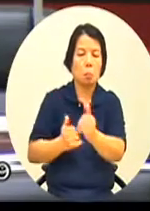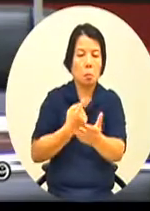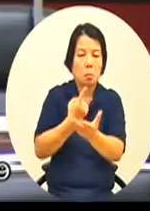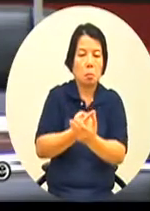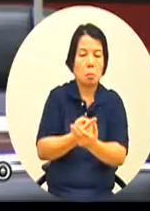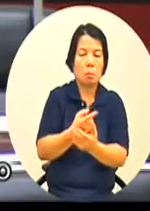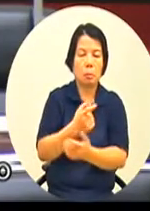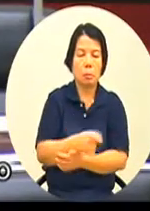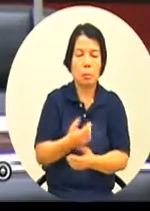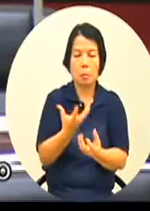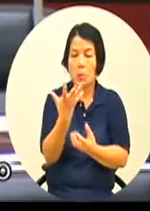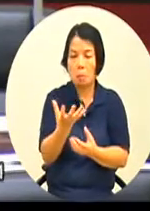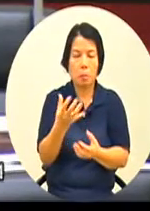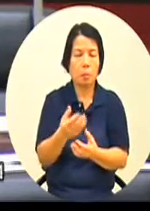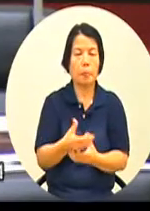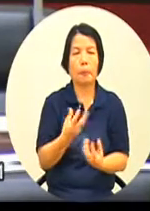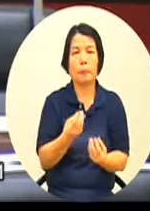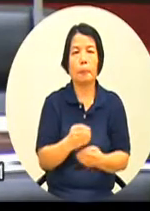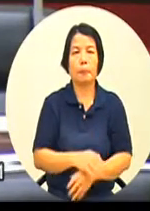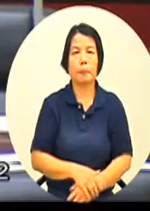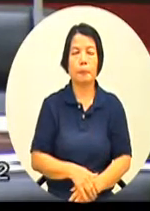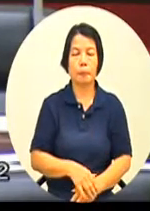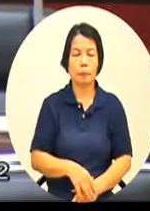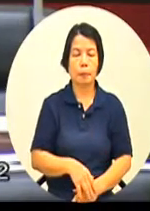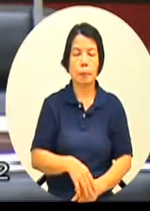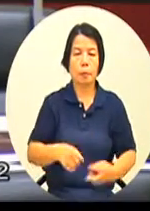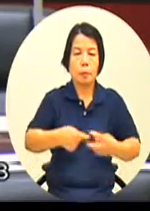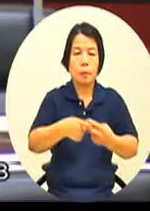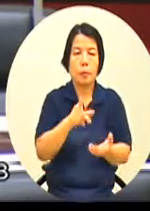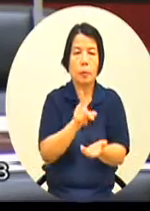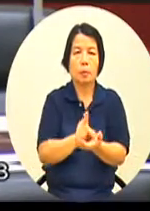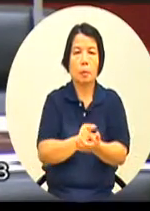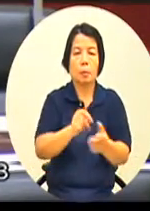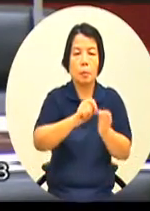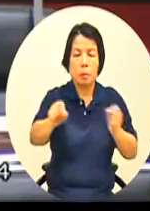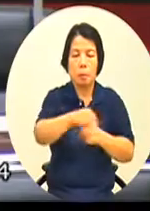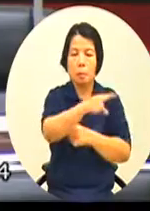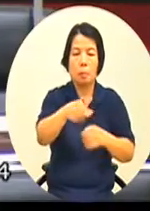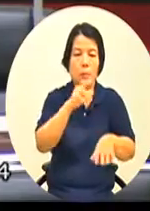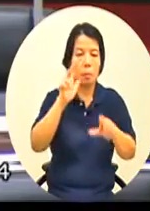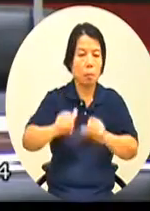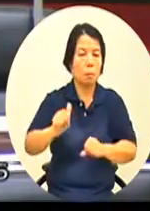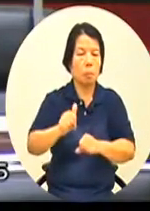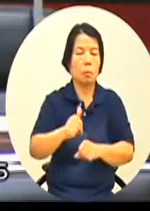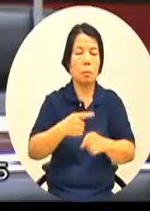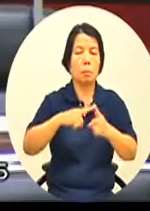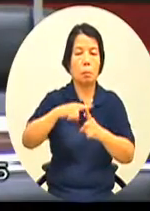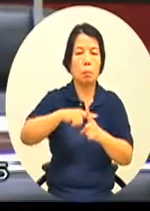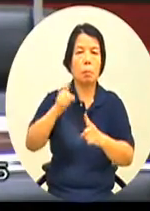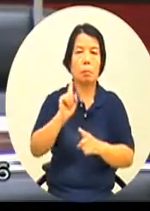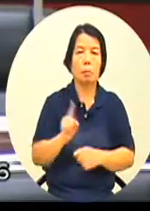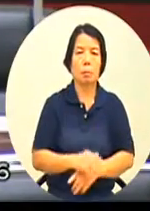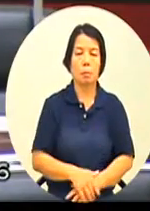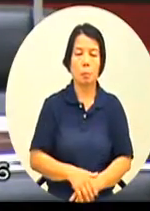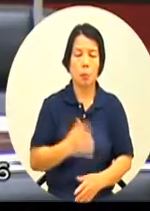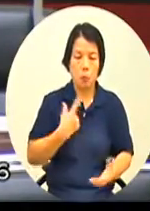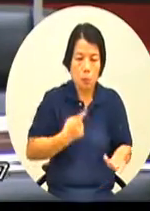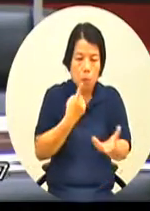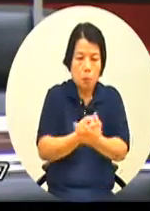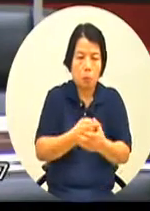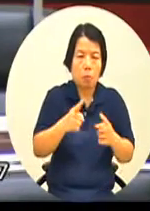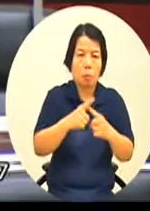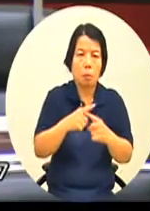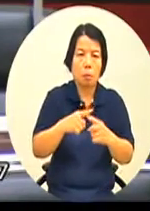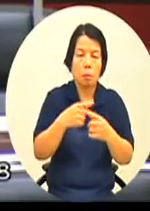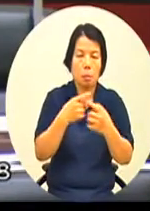那我讲这个李克用图书馆他有他的成熟度的原因，就是说参与的人有那